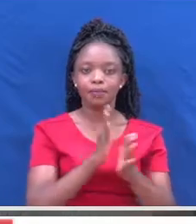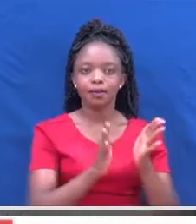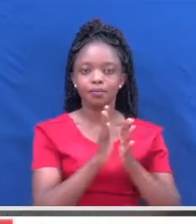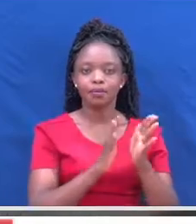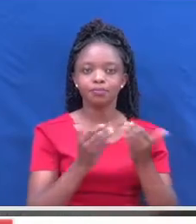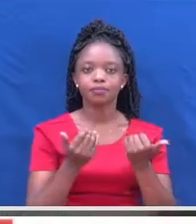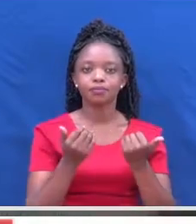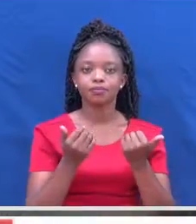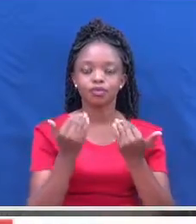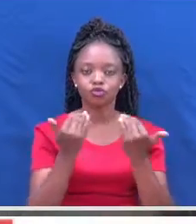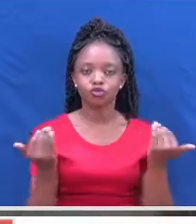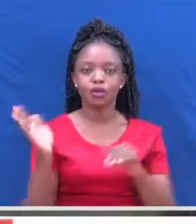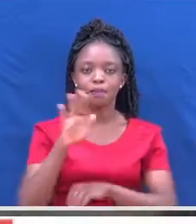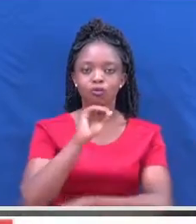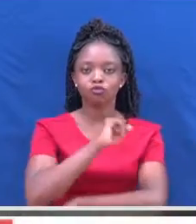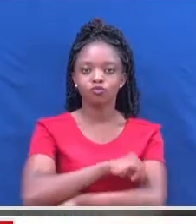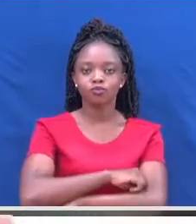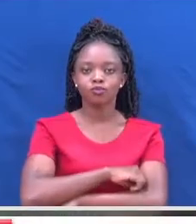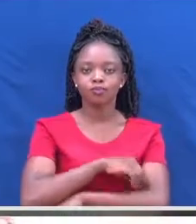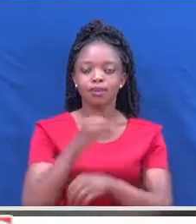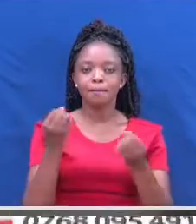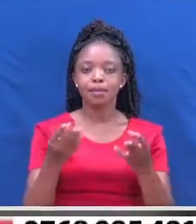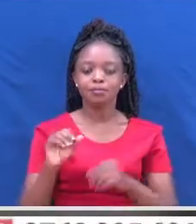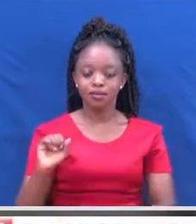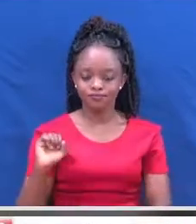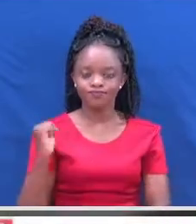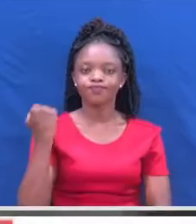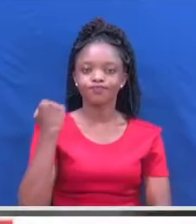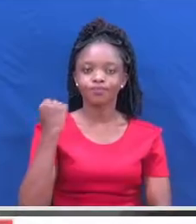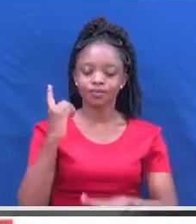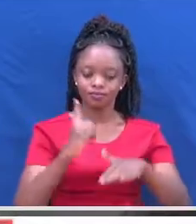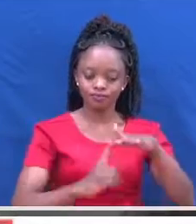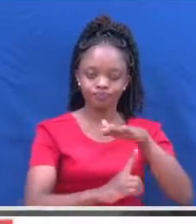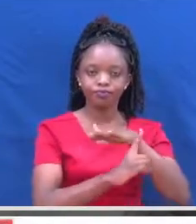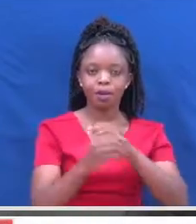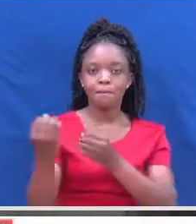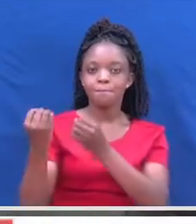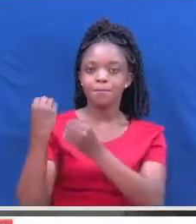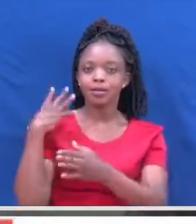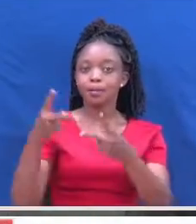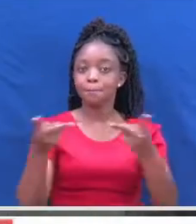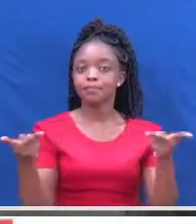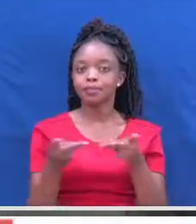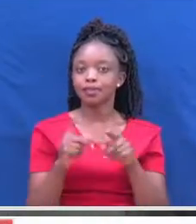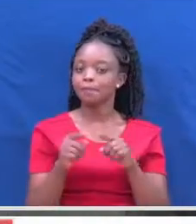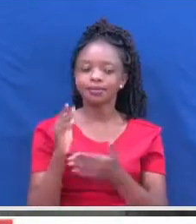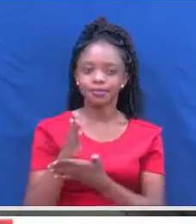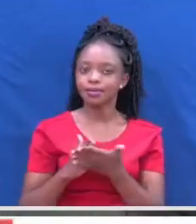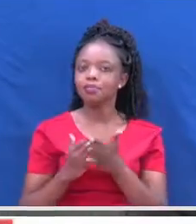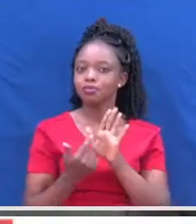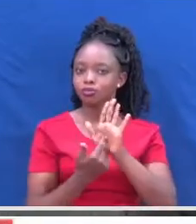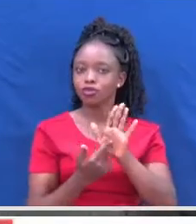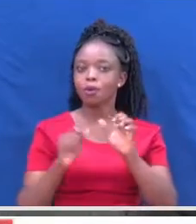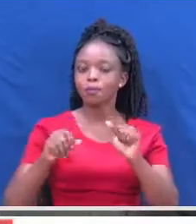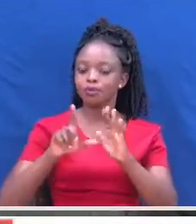kuhakikisha wanafunzi wamerejea shuleni, wengi walirauka kufika katika vituo vya mabasi, ila baadhi yao walitabiri kuwa